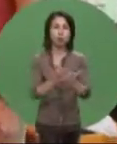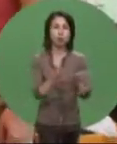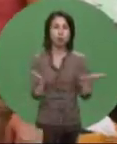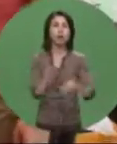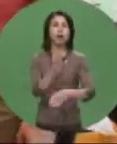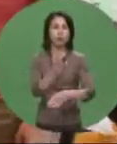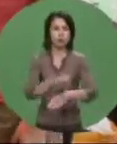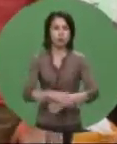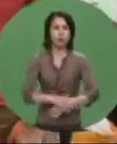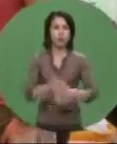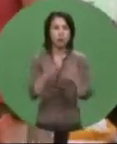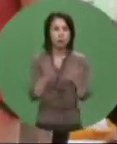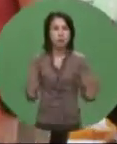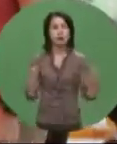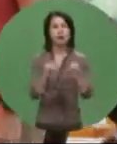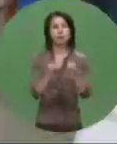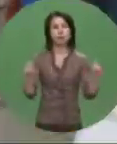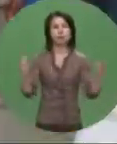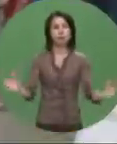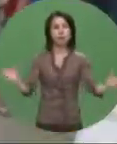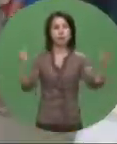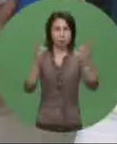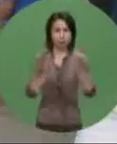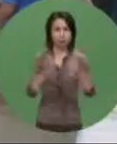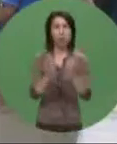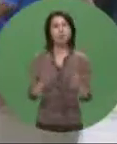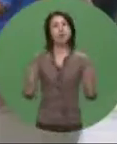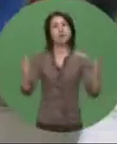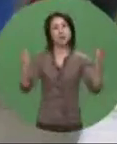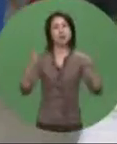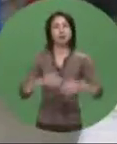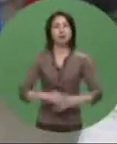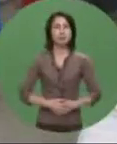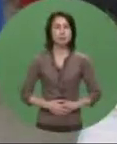び、多くの方が訪れ大盛況でした。